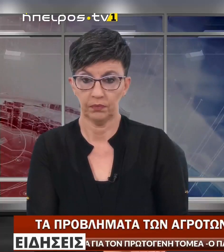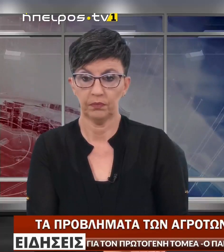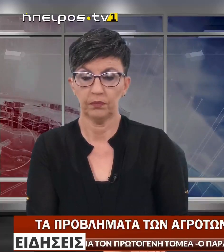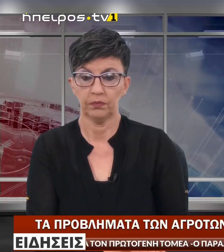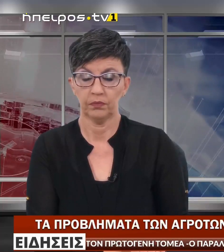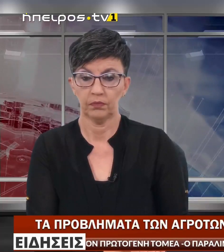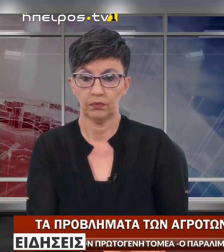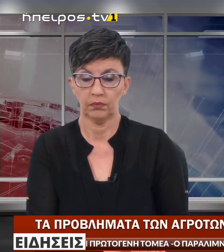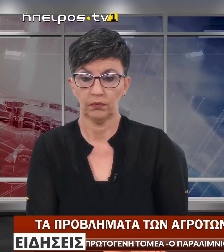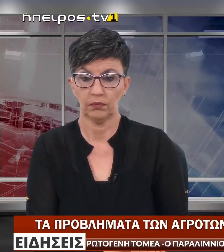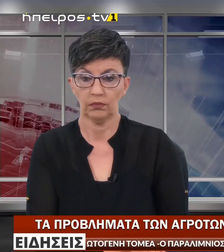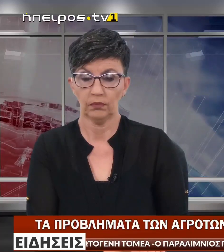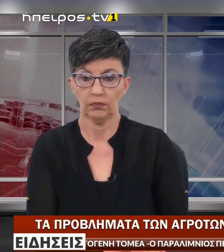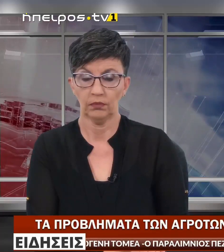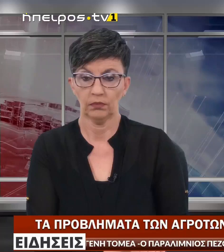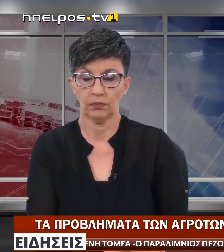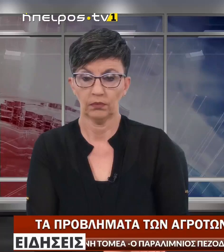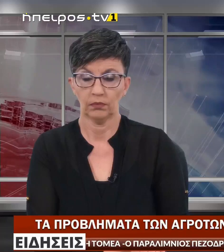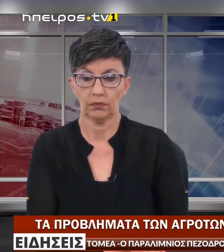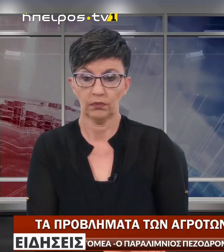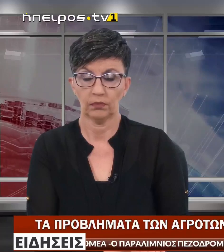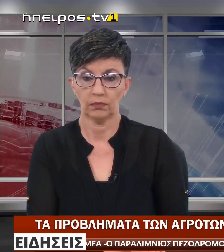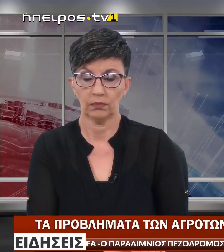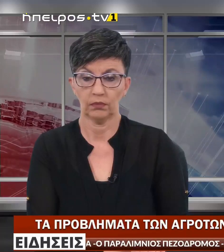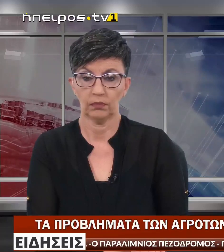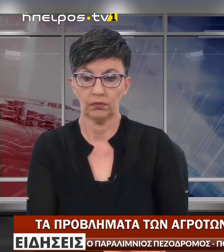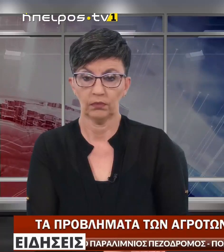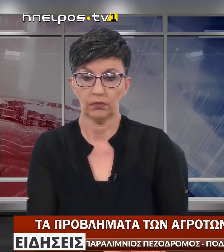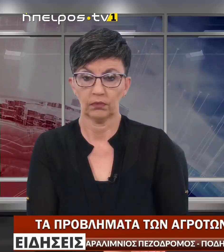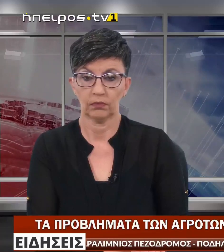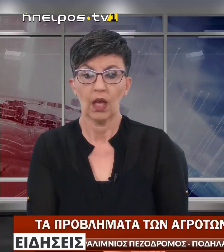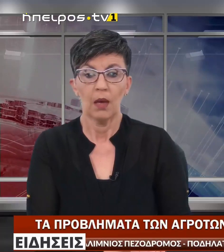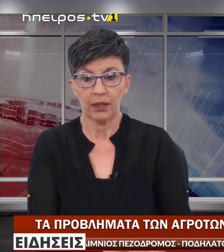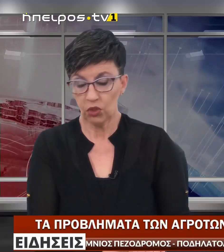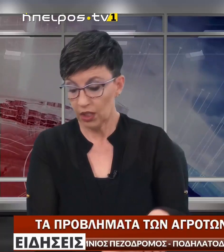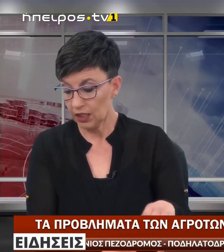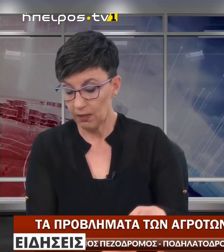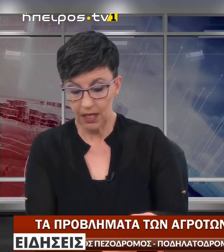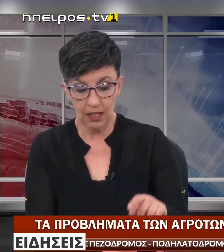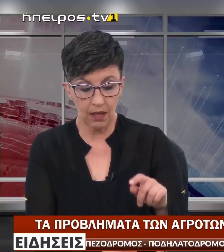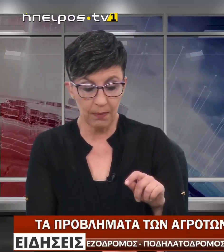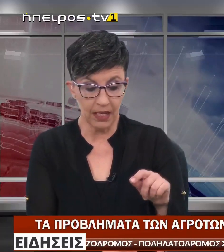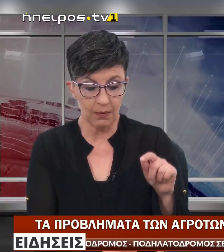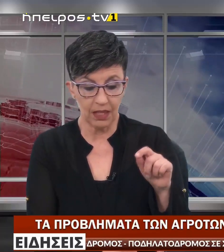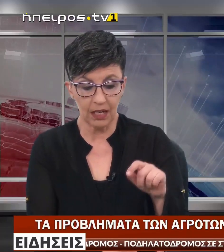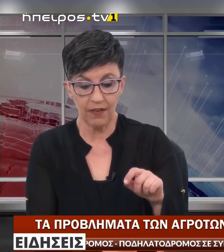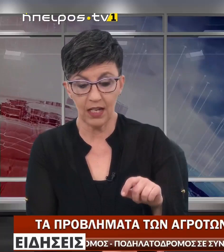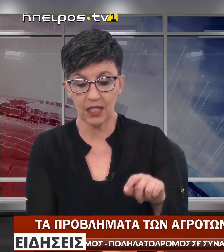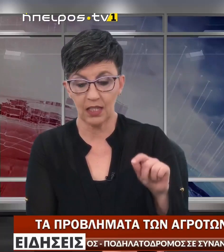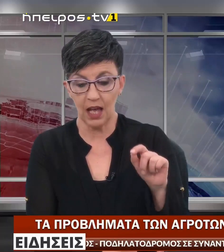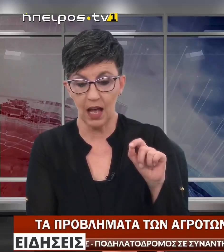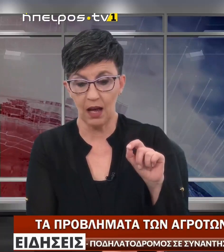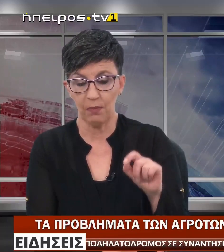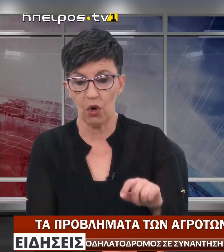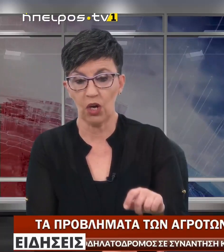παρακολούθησαν. Θα βγάλουν τα συμπερασματά τους, γιατί το δίκαιο θα κριθεί στα μπλόκα τελικά. Πάντως, κύριε Πρέτζε, επειδή αναφέρεστε